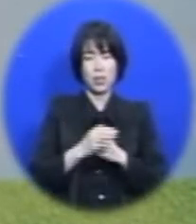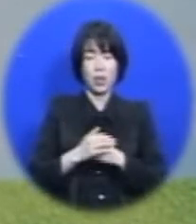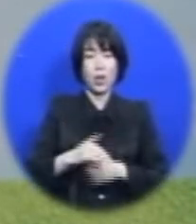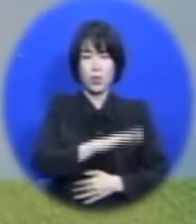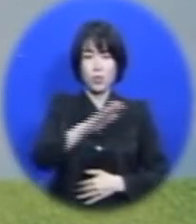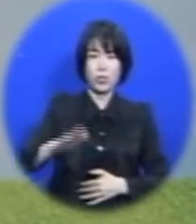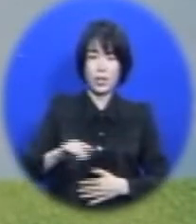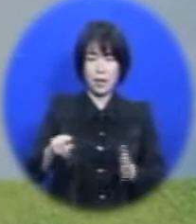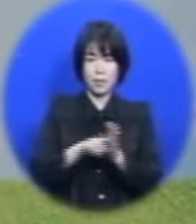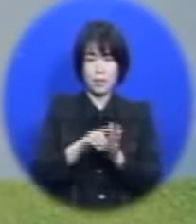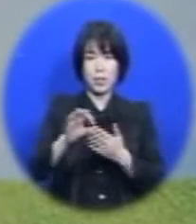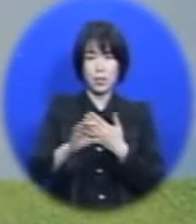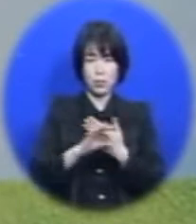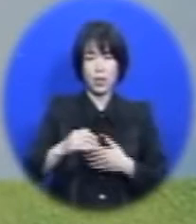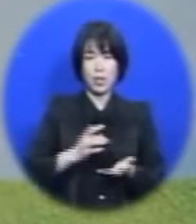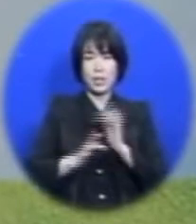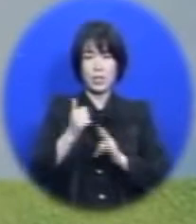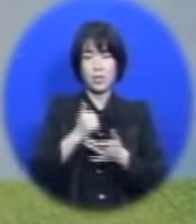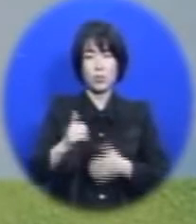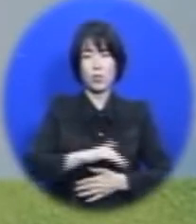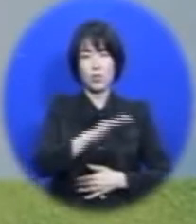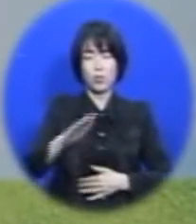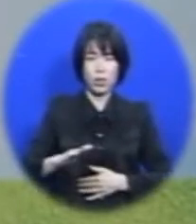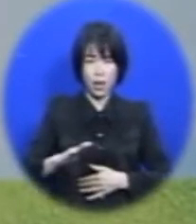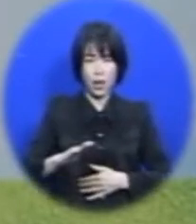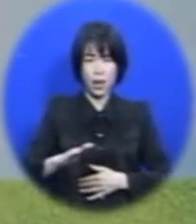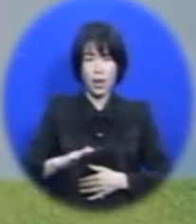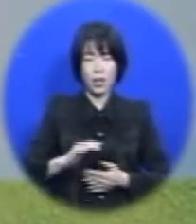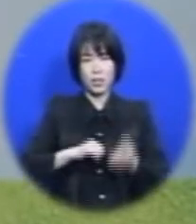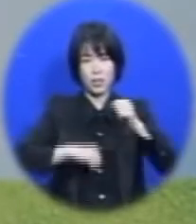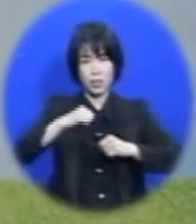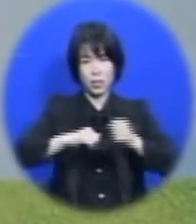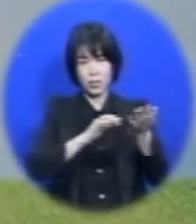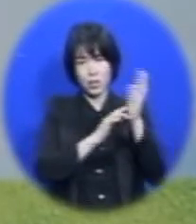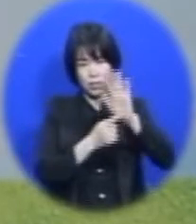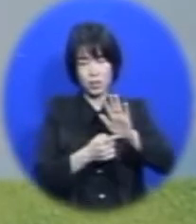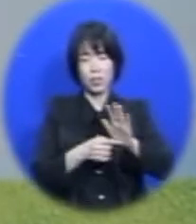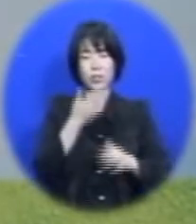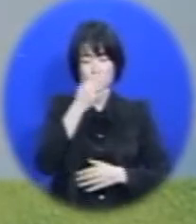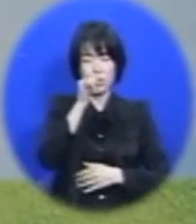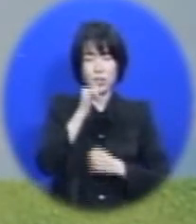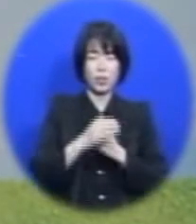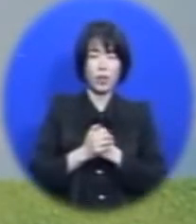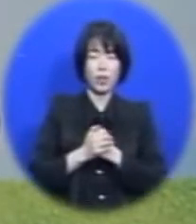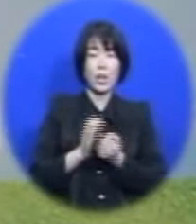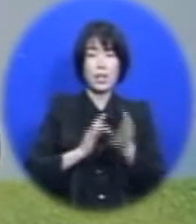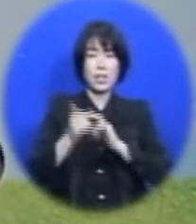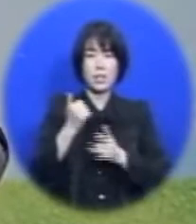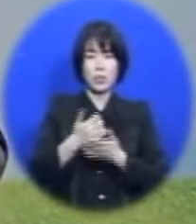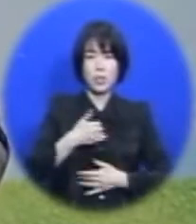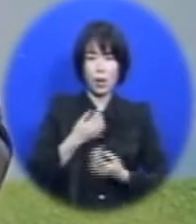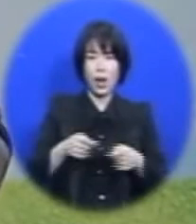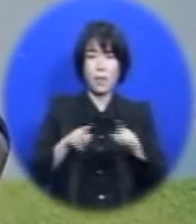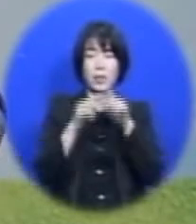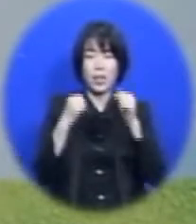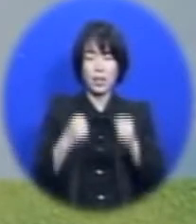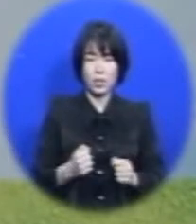믿으면 예수님은 우리와 함께 계시는 역사를 드러내신다는 겁니다. 만약에 예수님께서 나와 함께